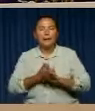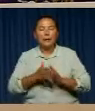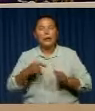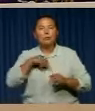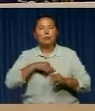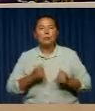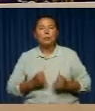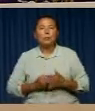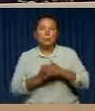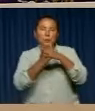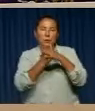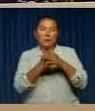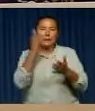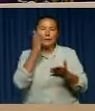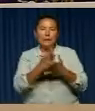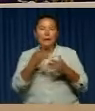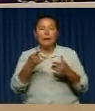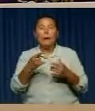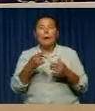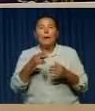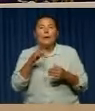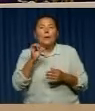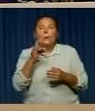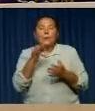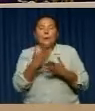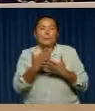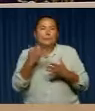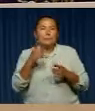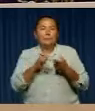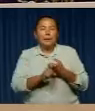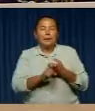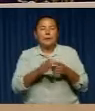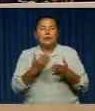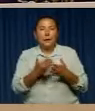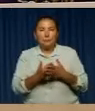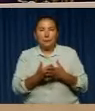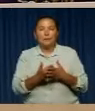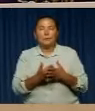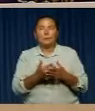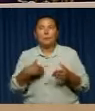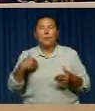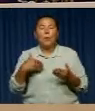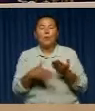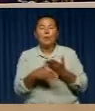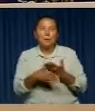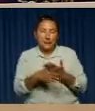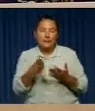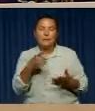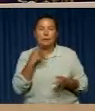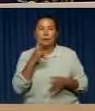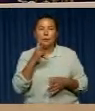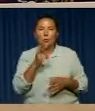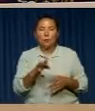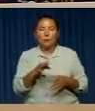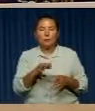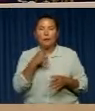көтеруге пайдасы бар. Тікелей коронавируске пайдасы жоқ оның. Ол тіке, жалпы ағзаға бар пайдасы. Бірақ оны да